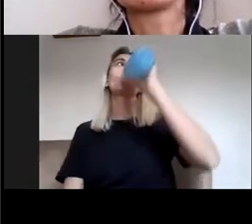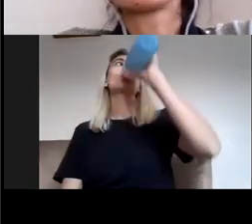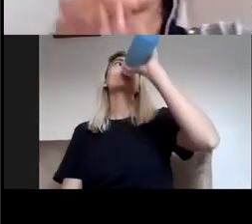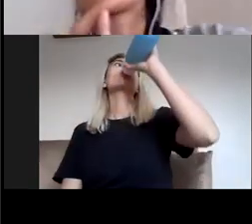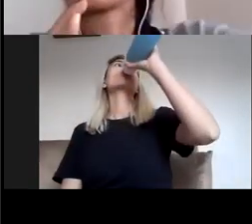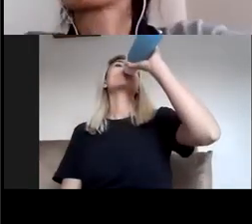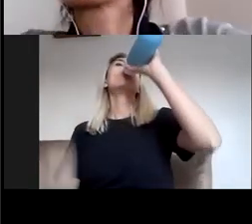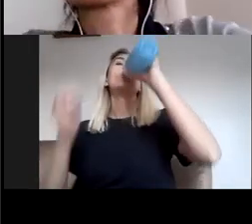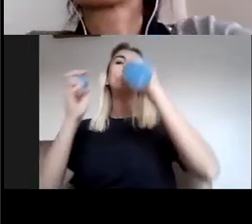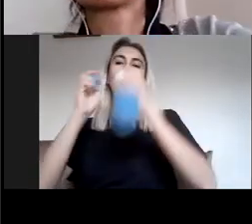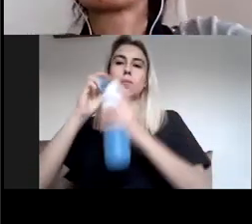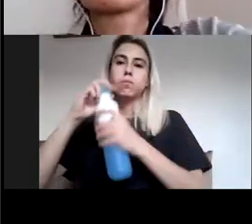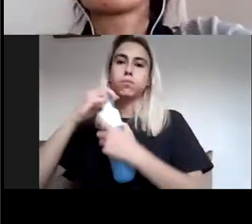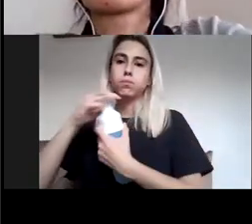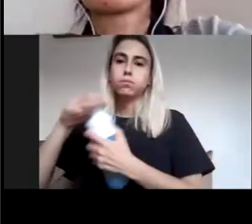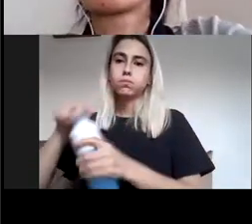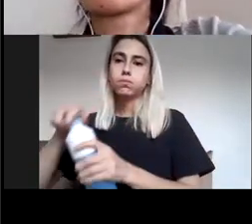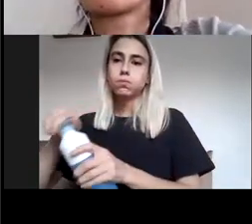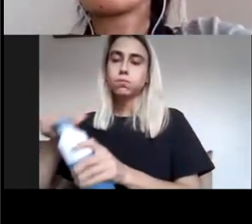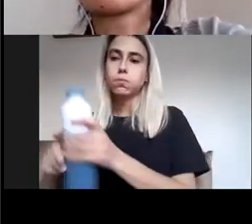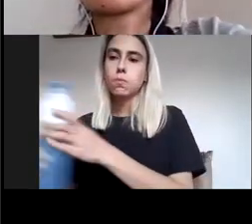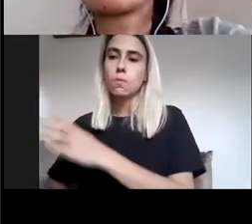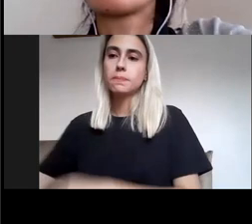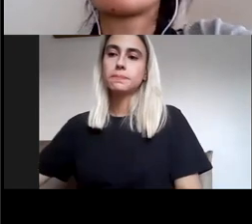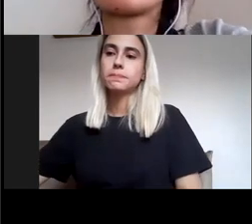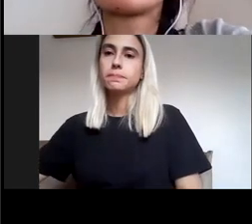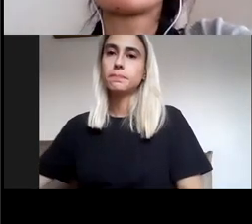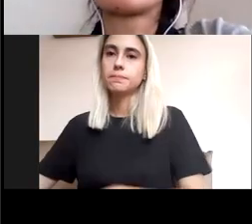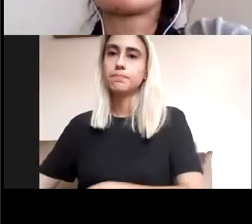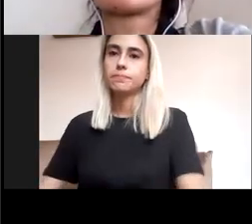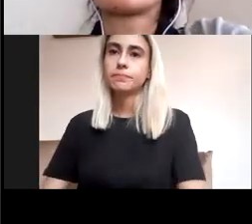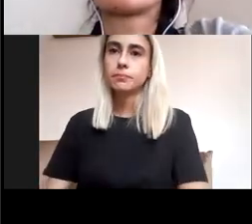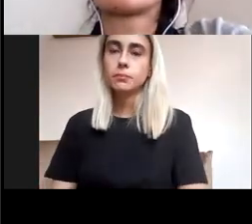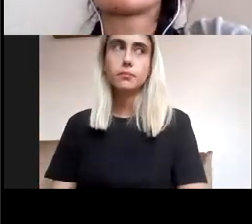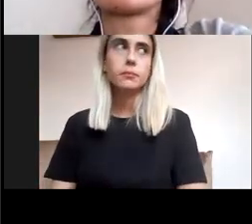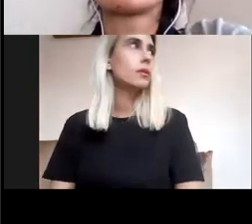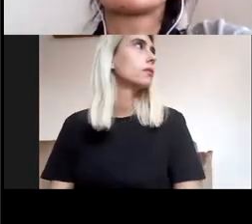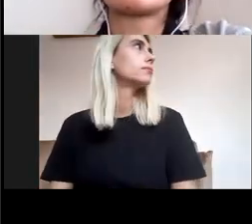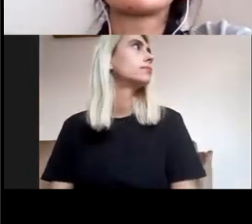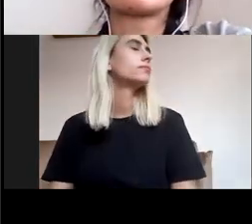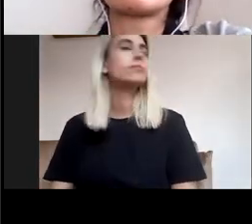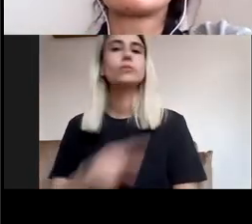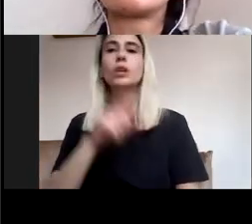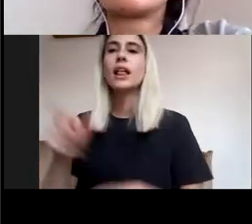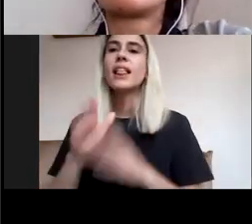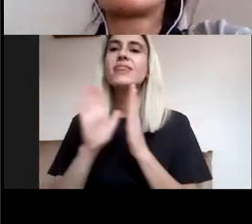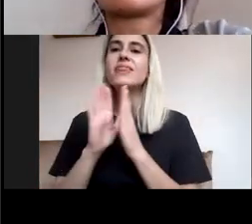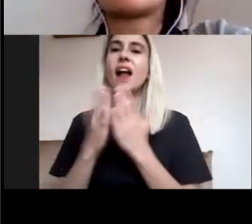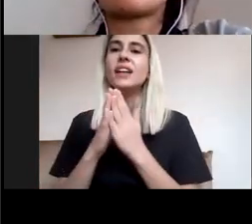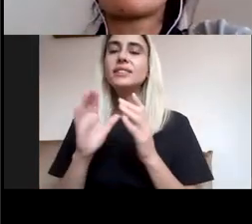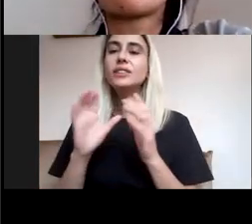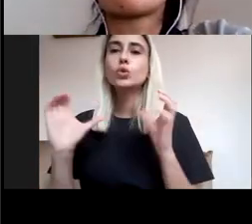önce bizim Enga ders grubundan sorusu olan var mı acaba?